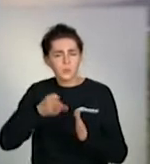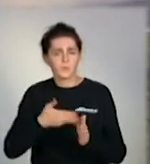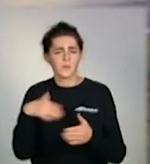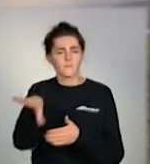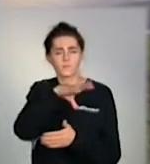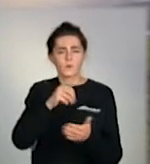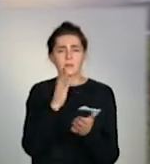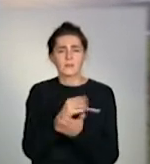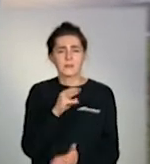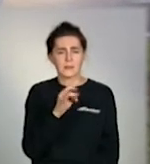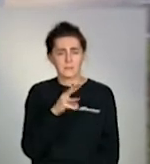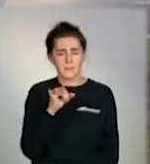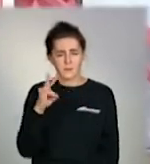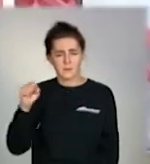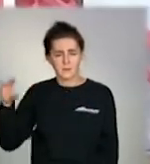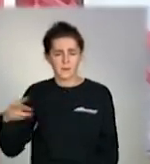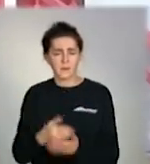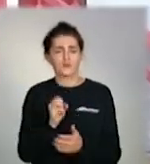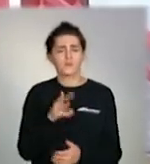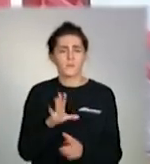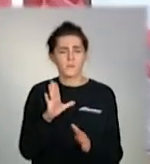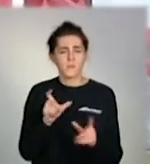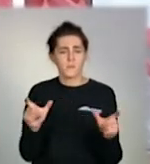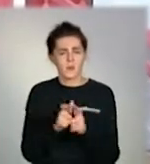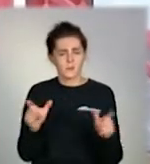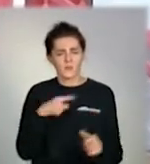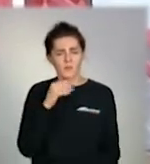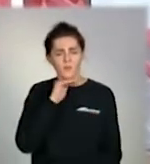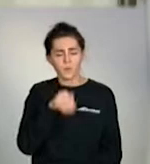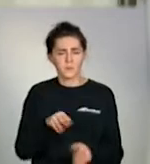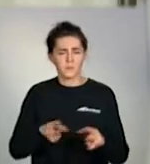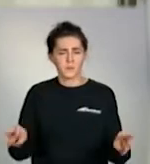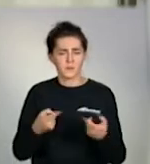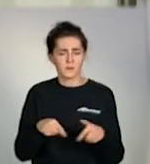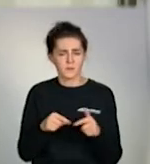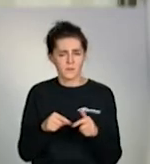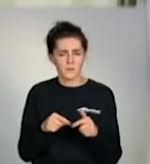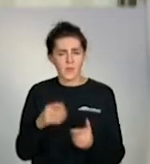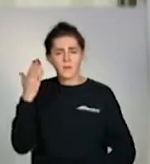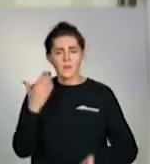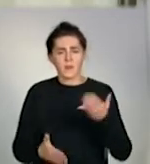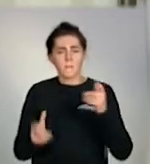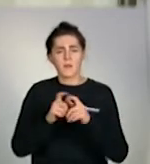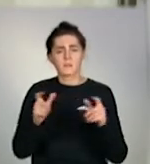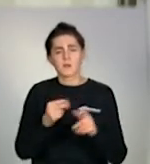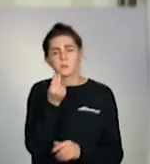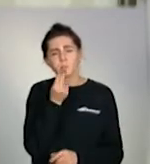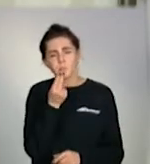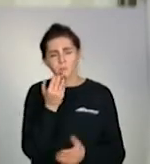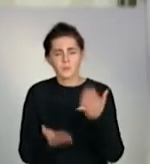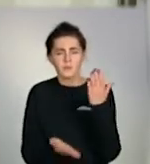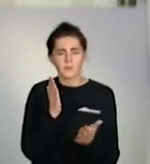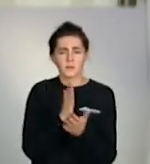є термінал, окрім супермаркетів, попереджують у профільному міністерстві. Якщо це супермаркет продуктовий, в якому є відділ